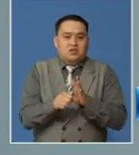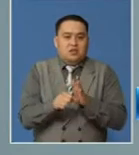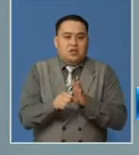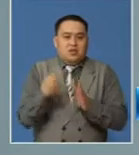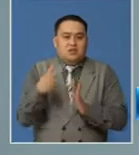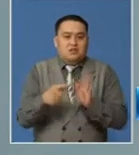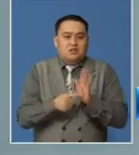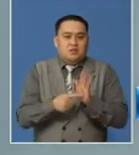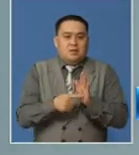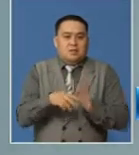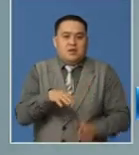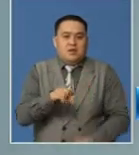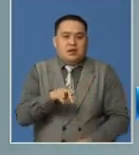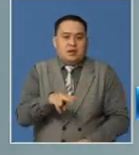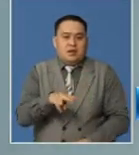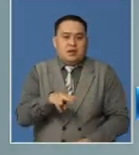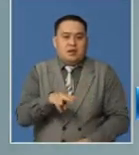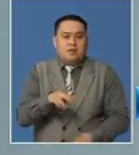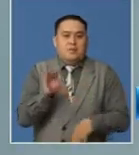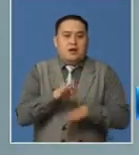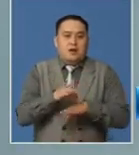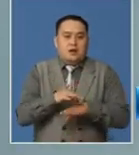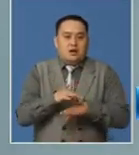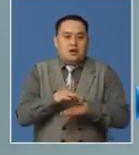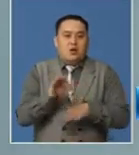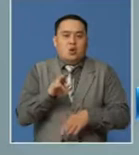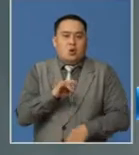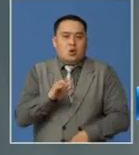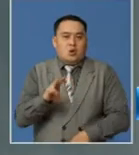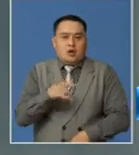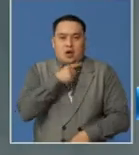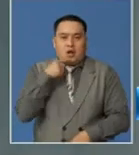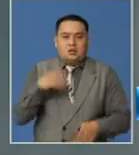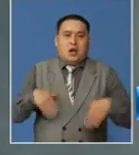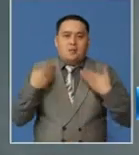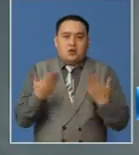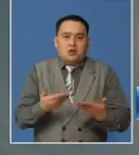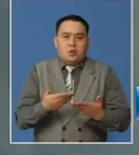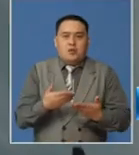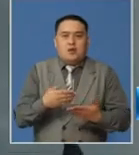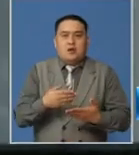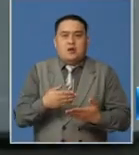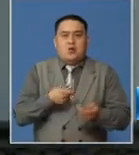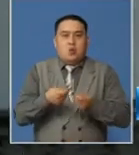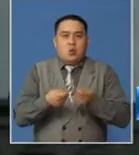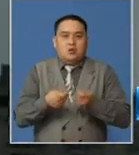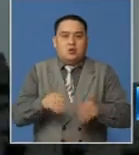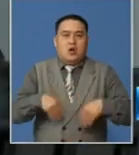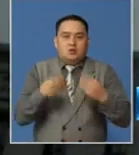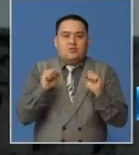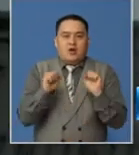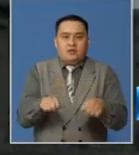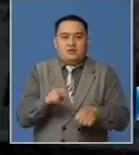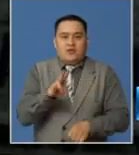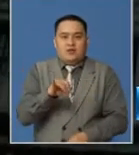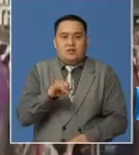и 27-летний Микол Росси, страдающий болезнью Крона. Ранее Россия обратилась с просьбой к мэру Венеции, чтобы ему дали такую